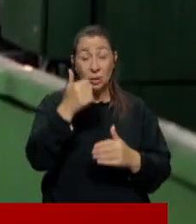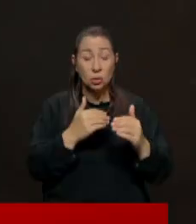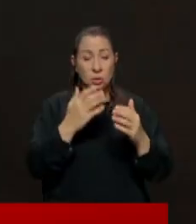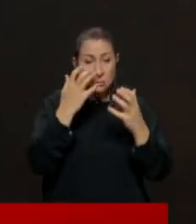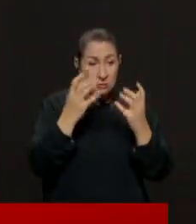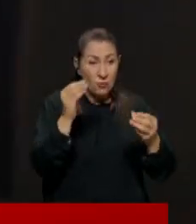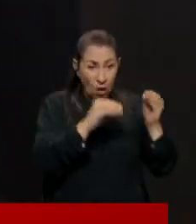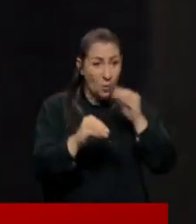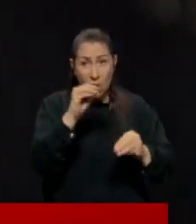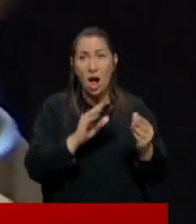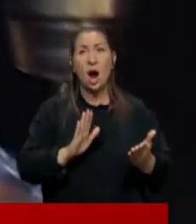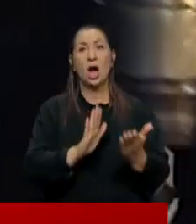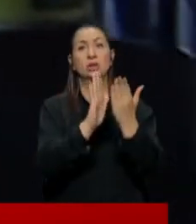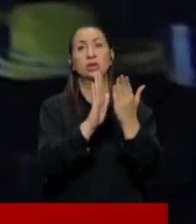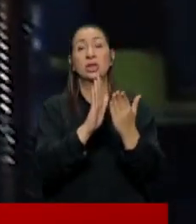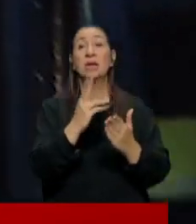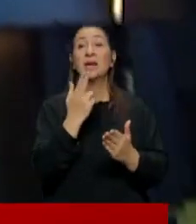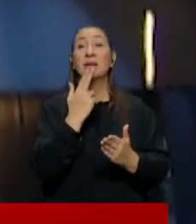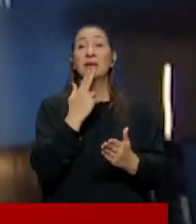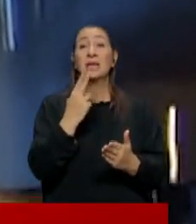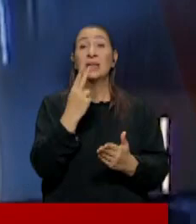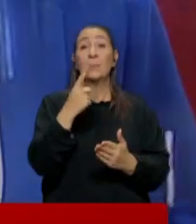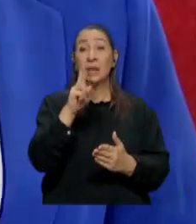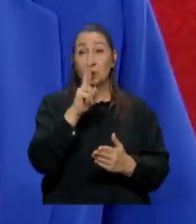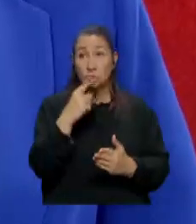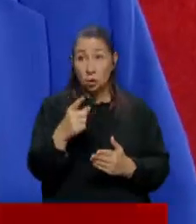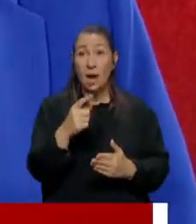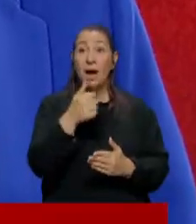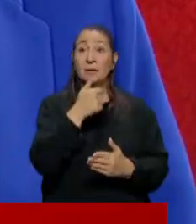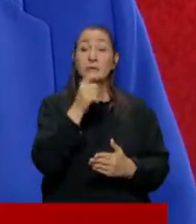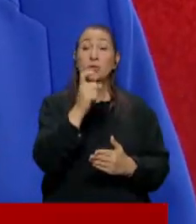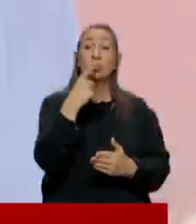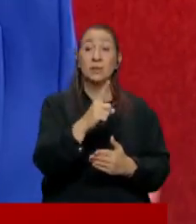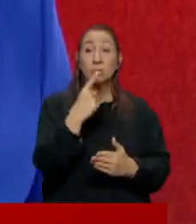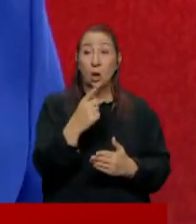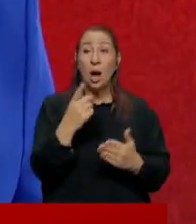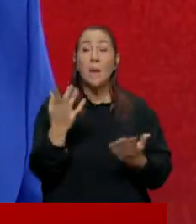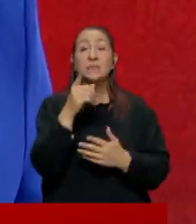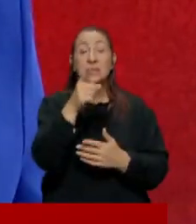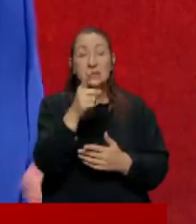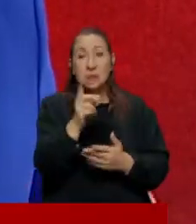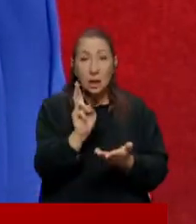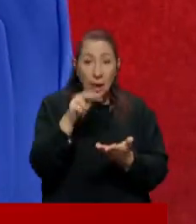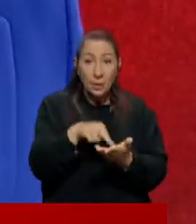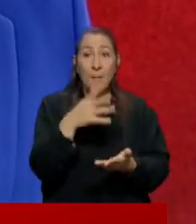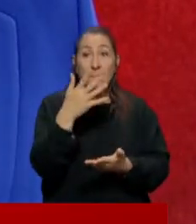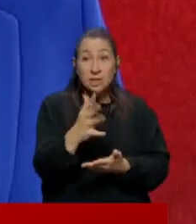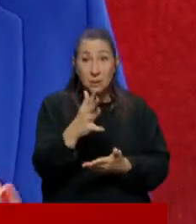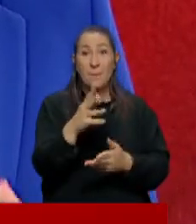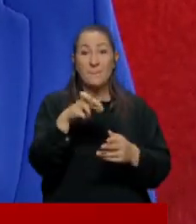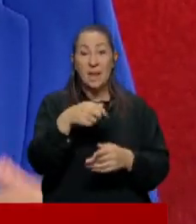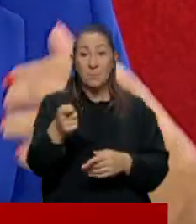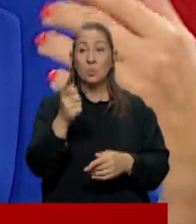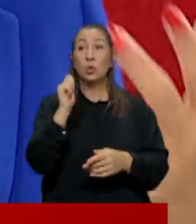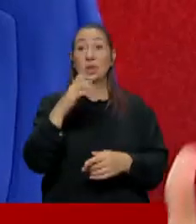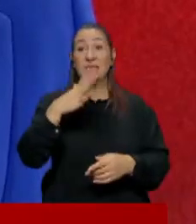üstünde durduğu formülede Karşı Çıktı kadınlarda 7.200 diyor erkeklerde 9.000 diyor ama siz kalkıp da 5000 prim